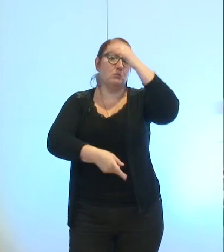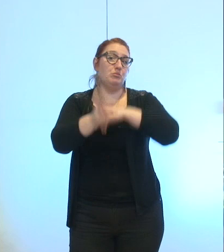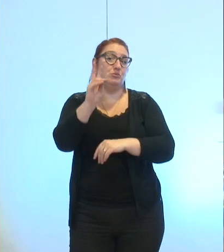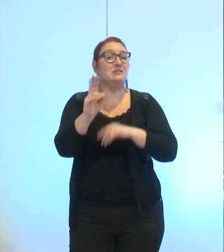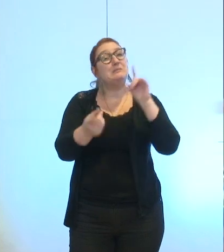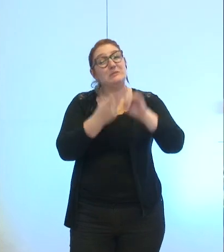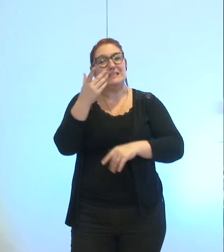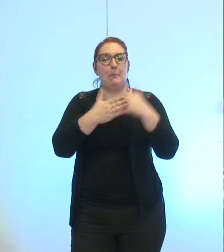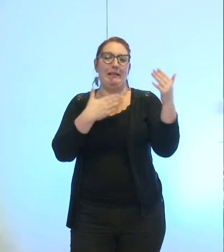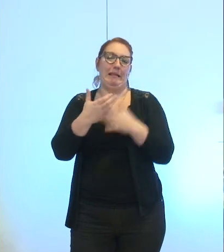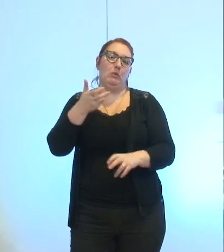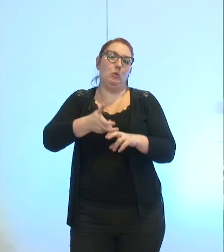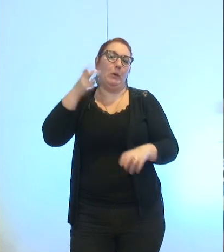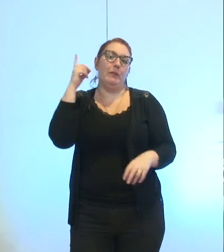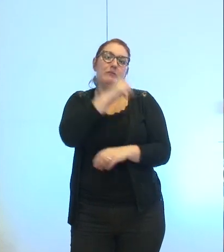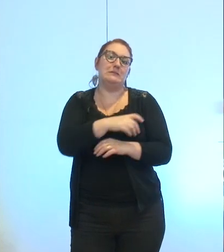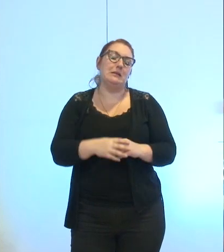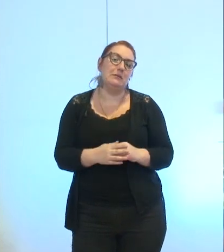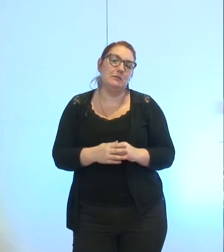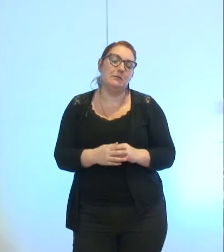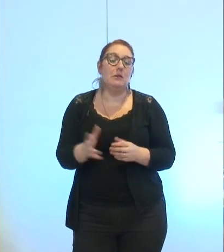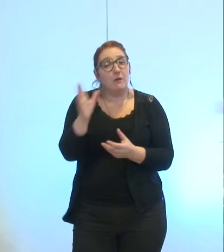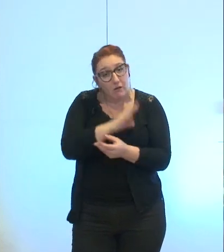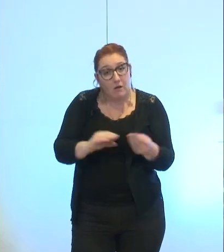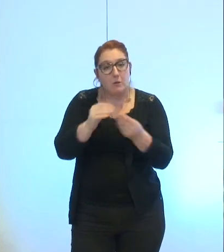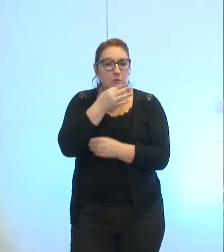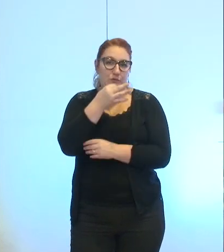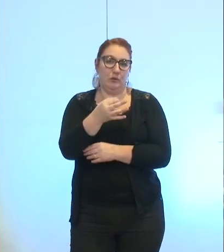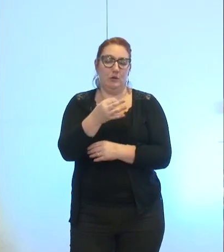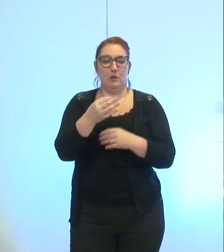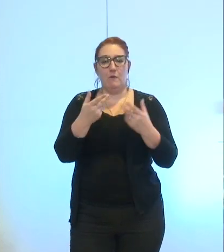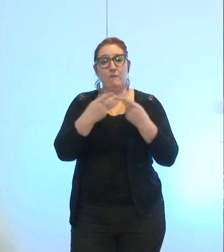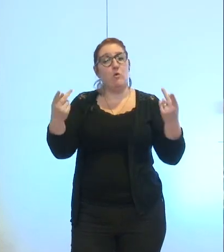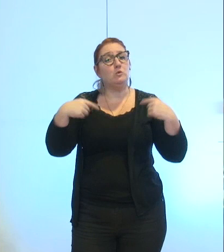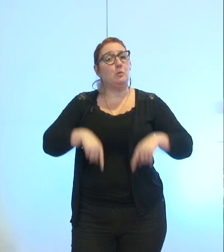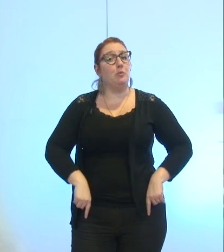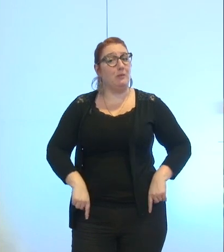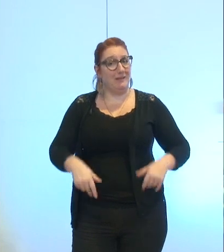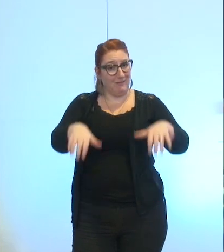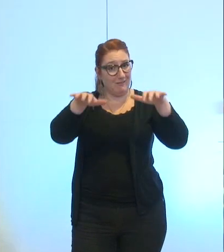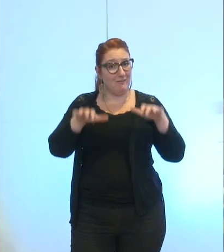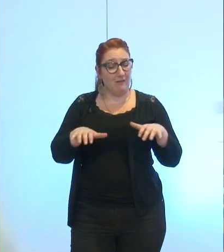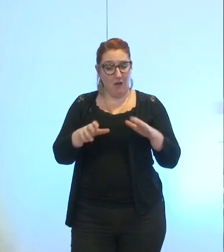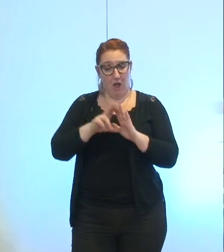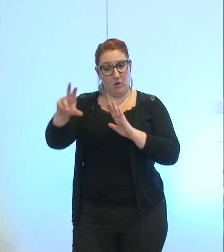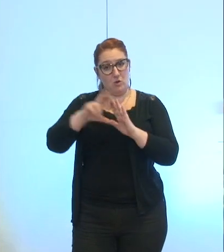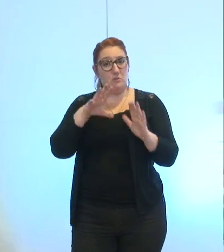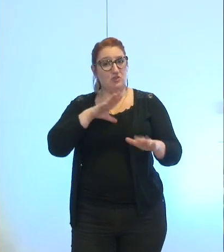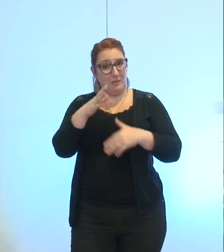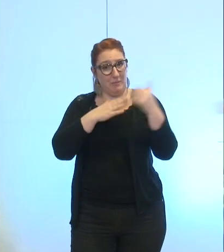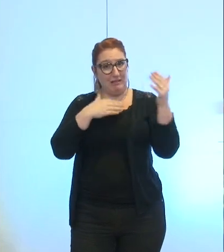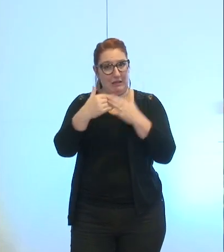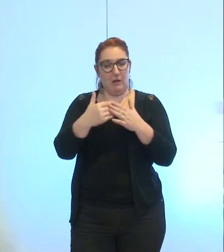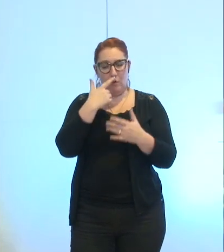métiers pénibles et puis il faut le dire il existe dans la fonction publique et il existe à Greno des métiers qui sont particulièrement